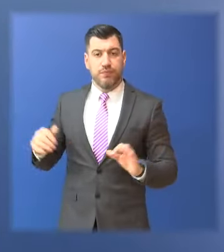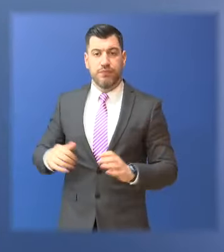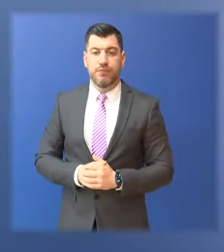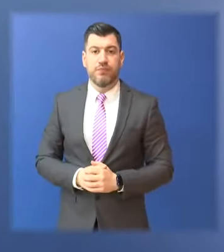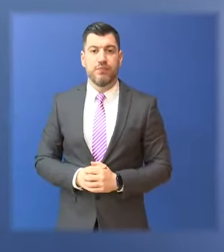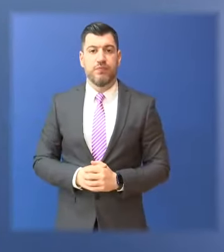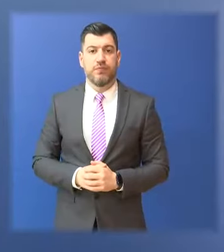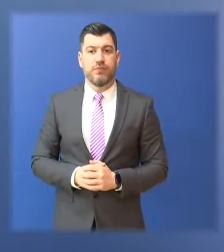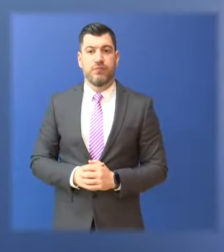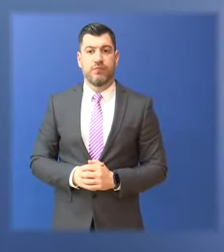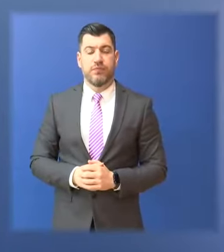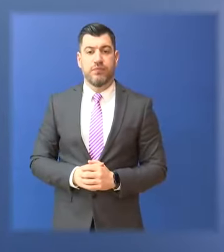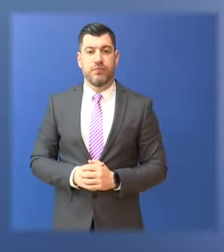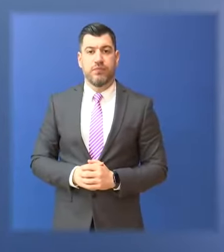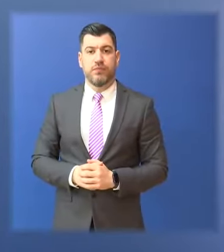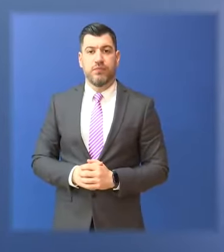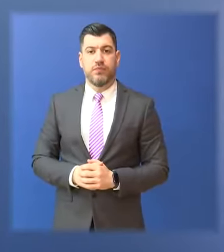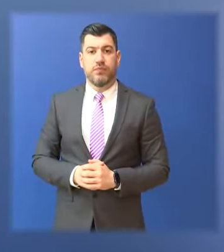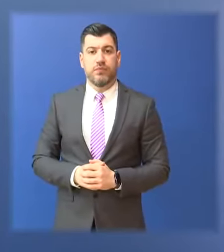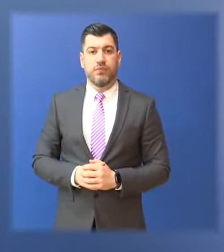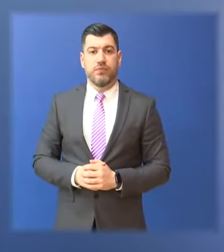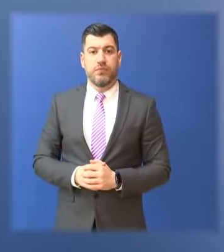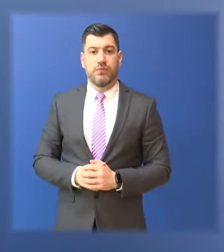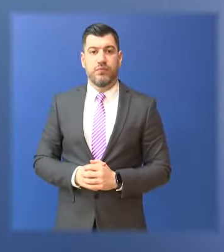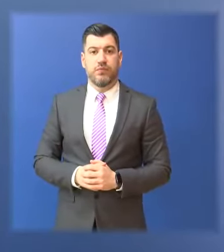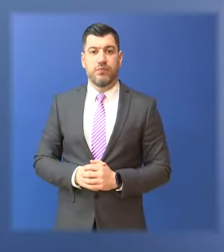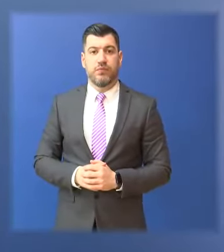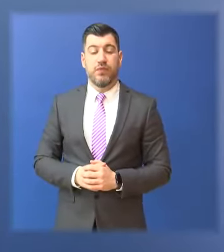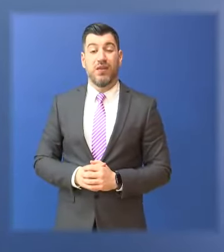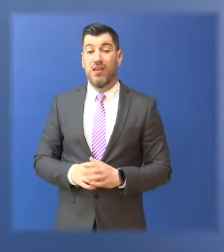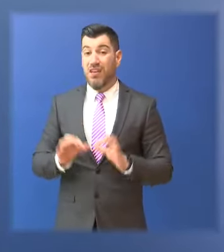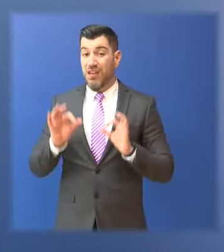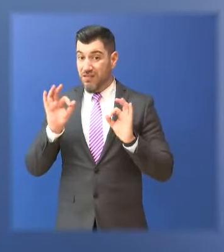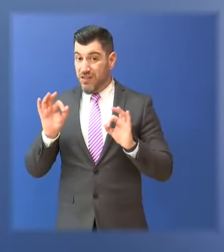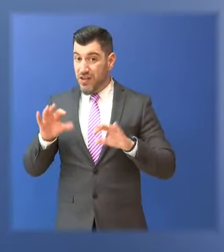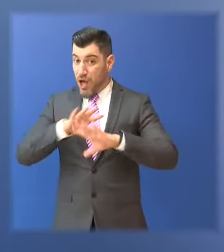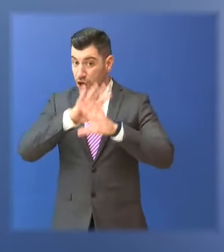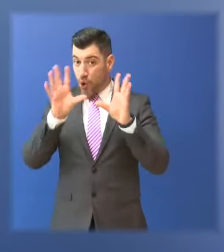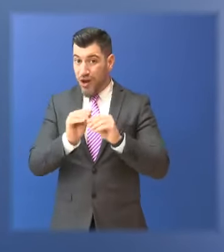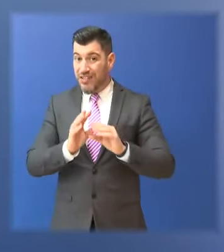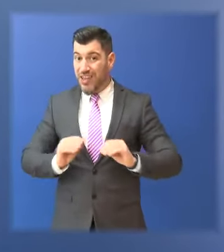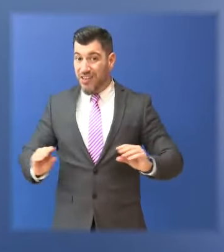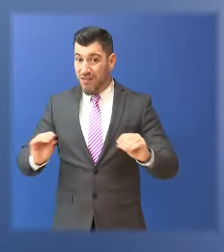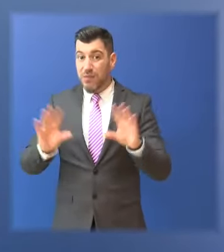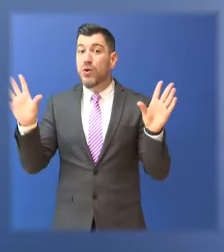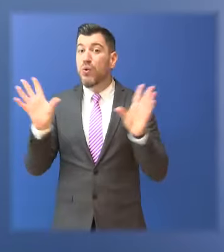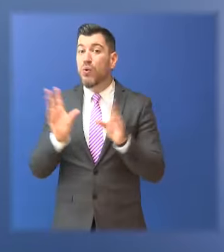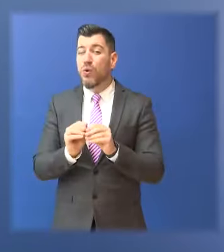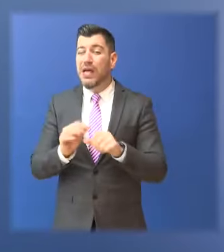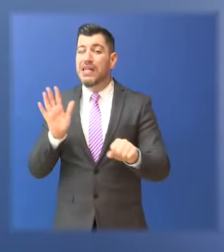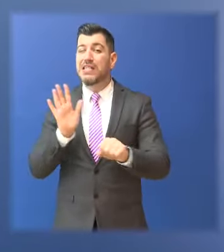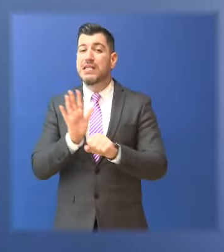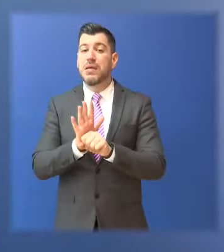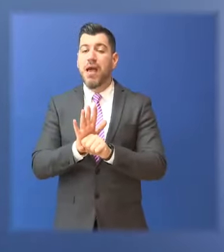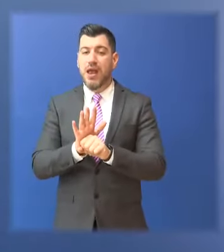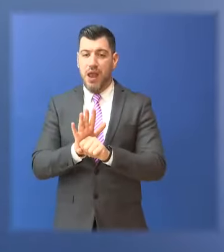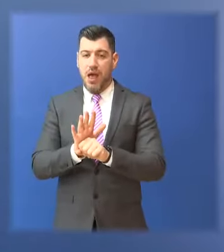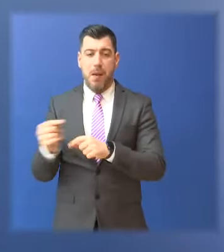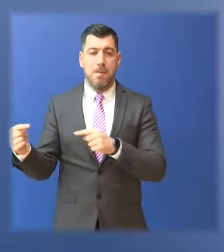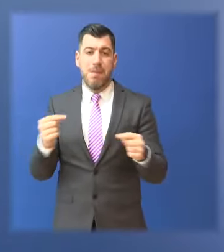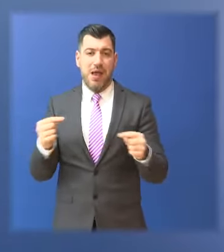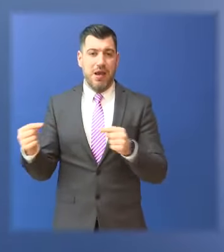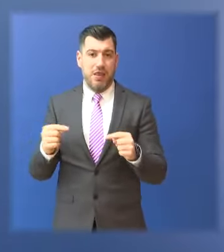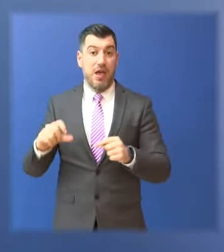συμπεριλαμβανομένων και των εξελίξεων και των ερευνών για τα στημένα παιχνίδια στο ελληνικό πρωτάθλημα. Κοιτάξτε, ως προς το θέμα